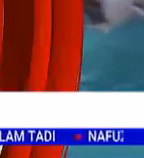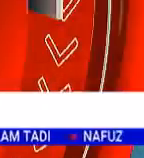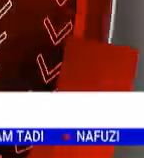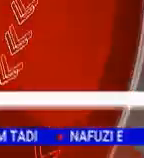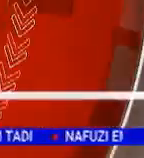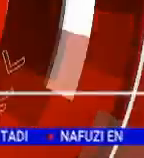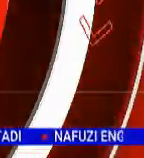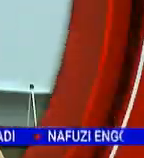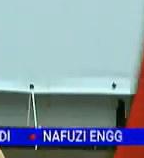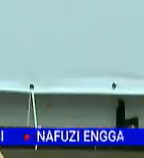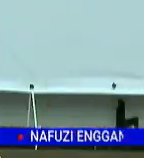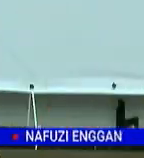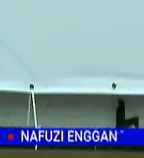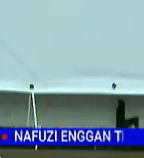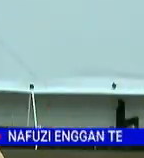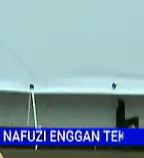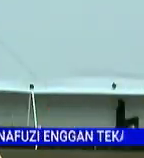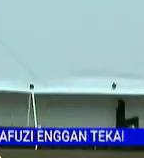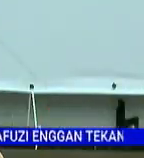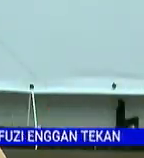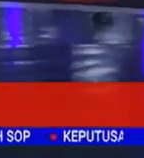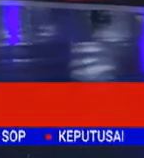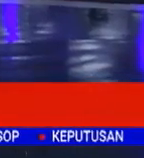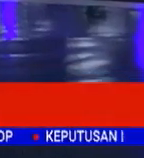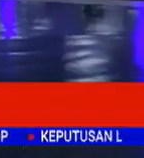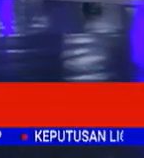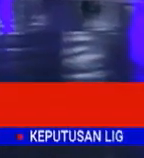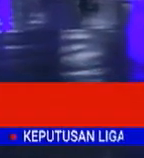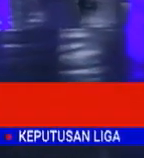kadar keboleh jangkitan COVID-19 meningkat.